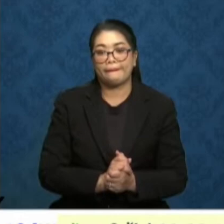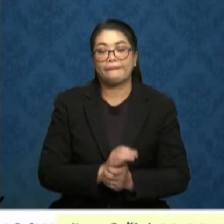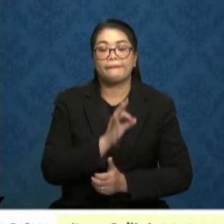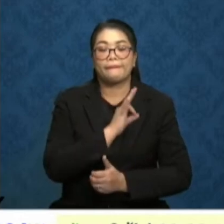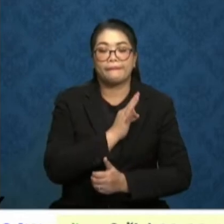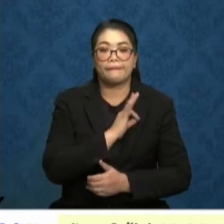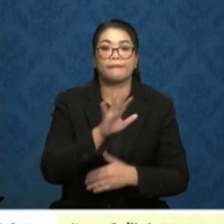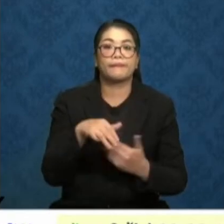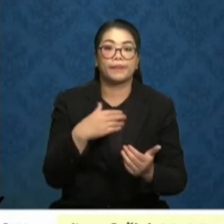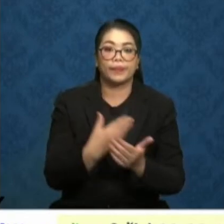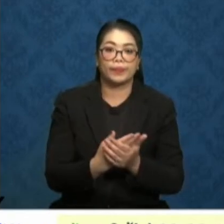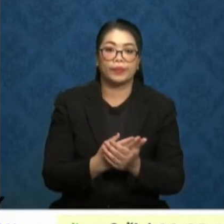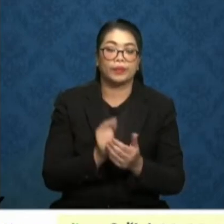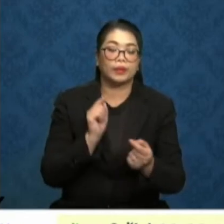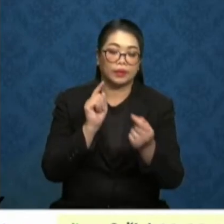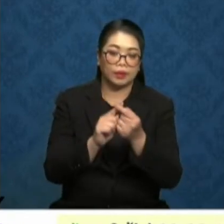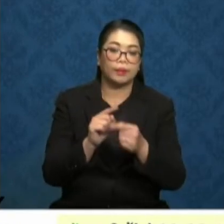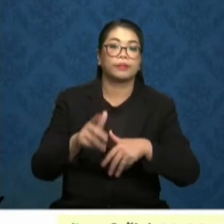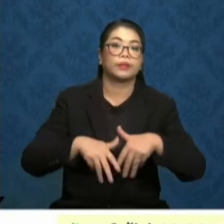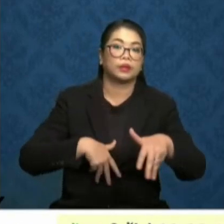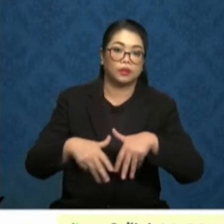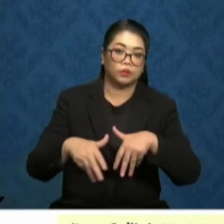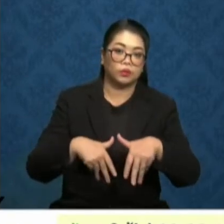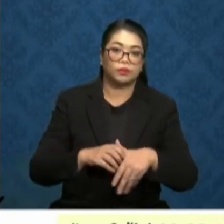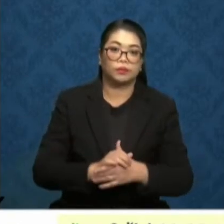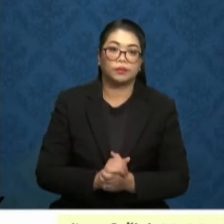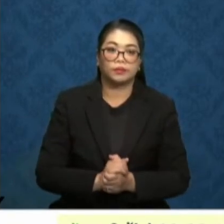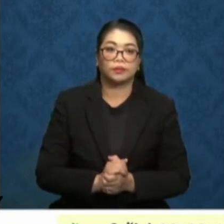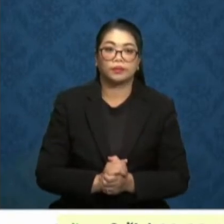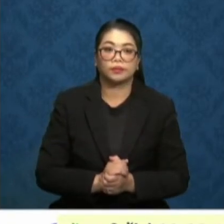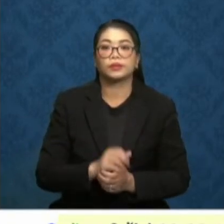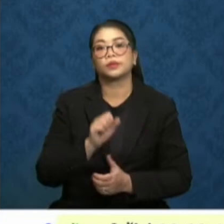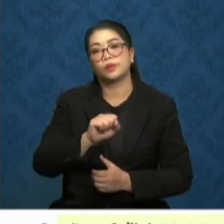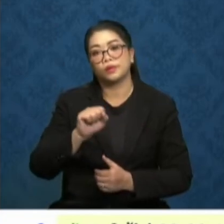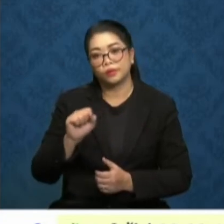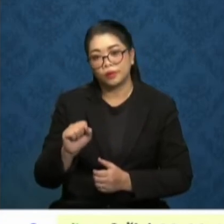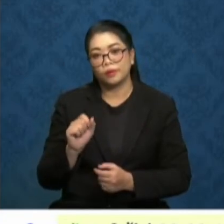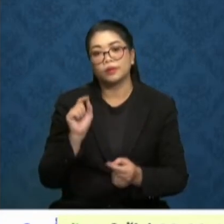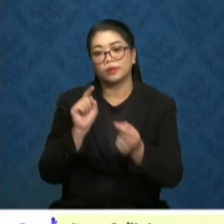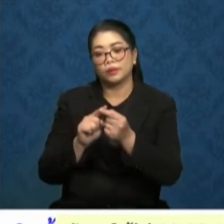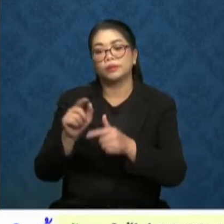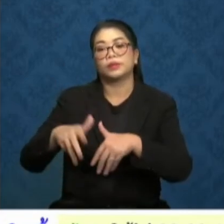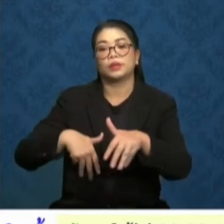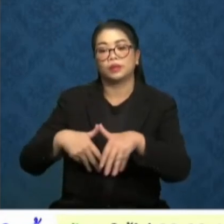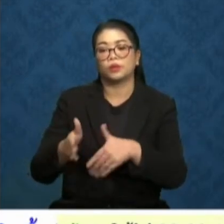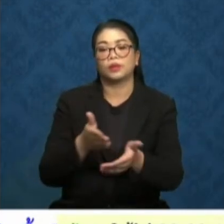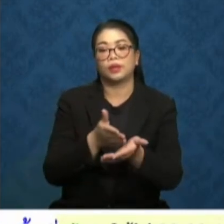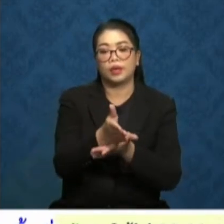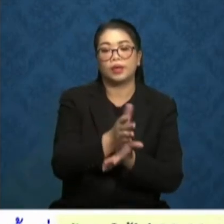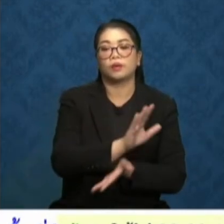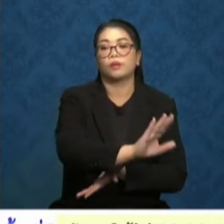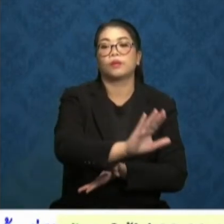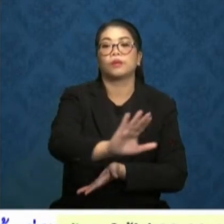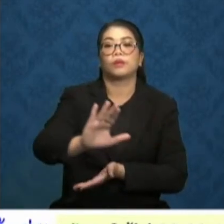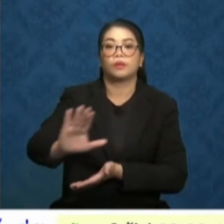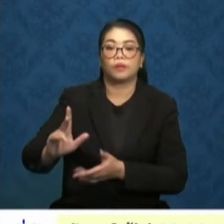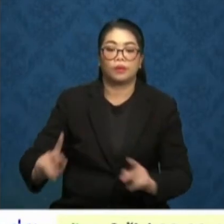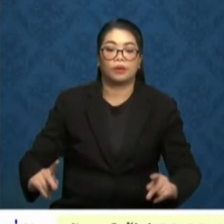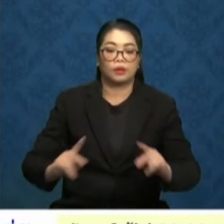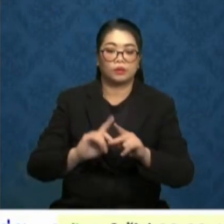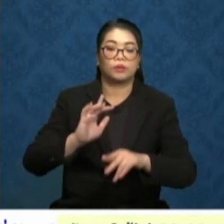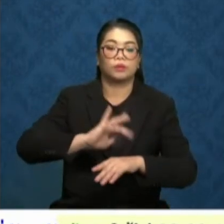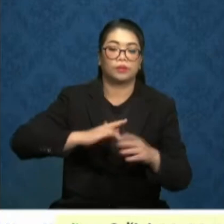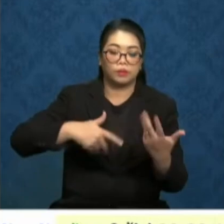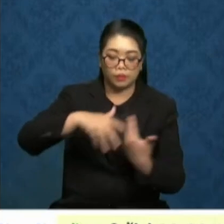ท่านสมัส ทสristก contin ลรณสสสอ ไปถึงประชาชนใพ้นทขท่เรื่กบว่าส liloritap